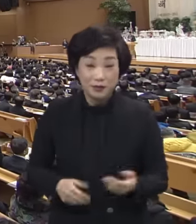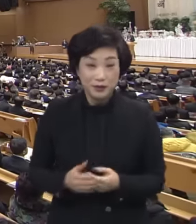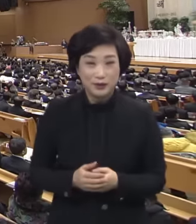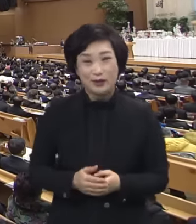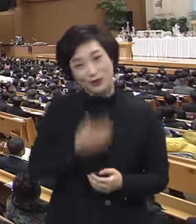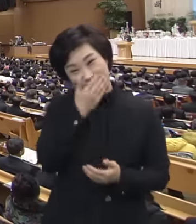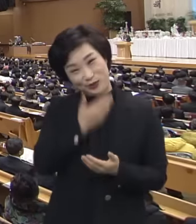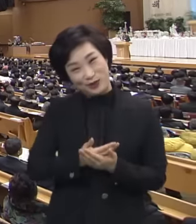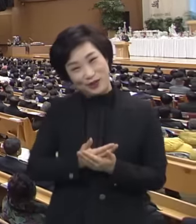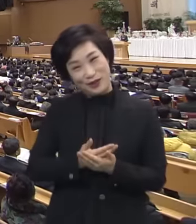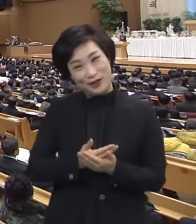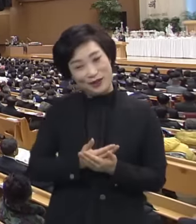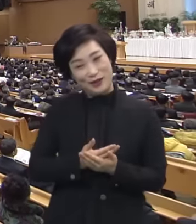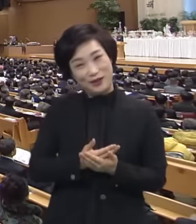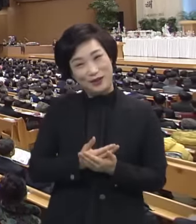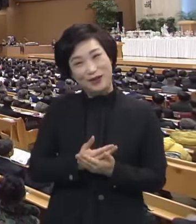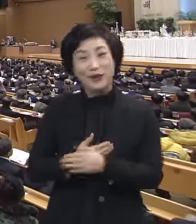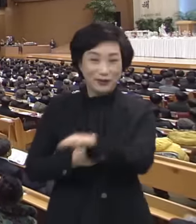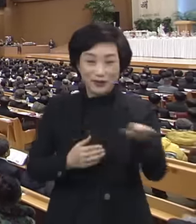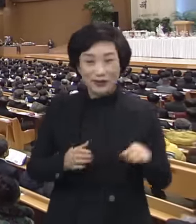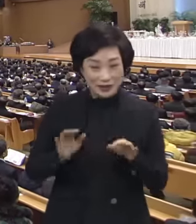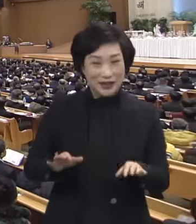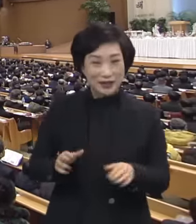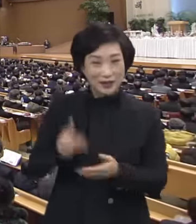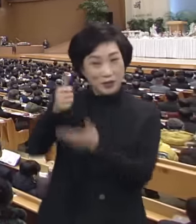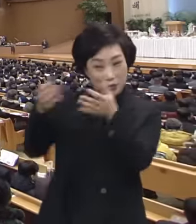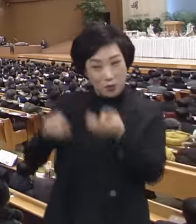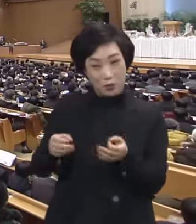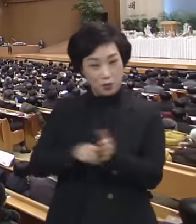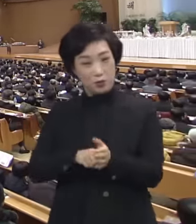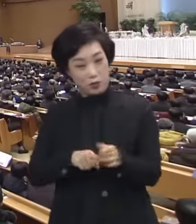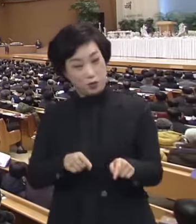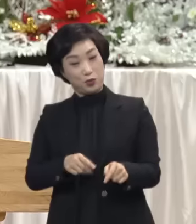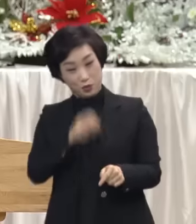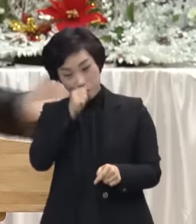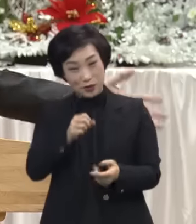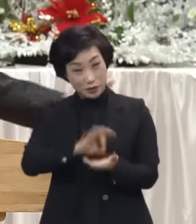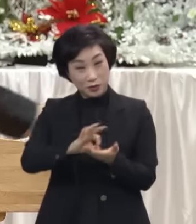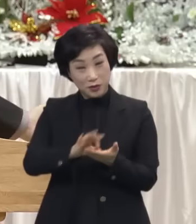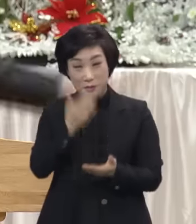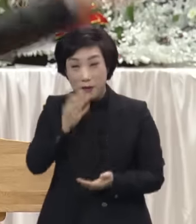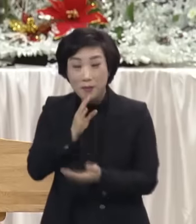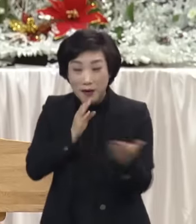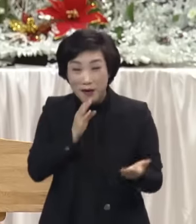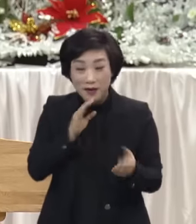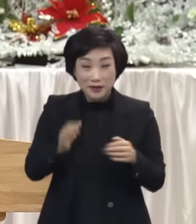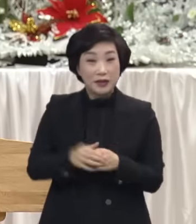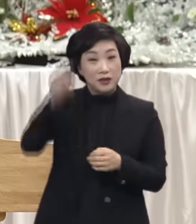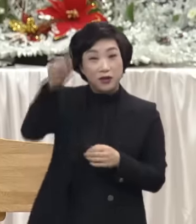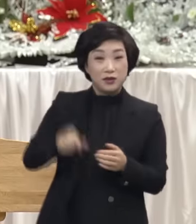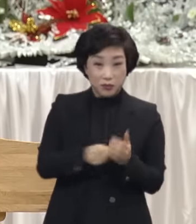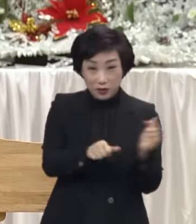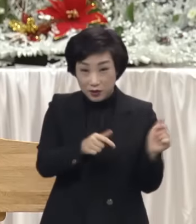얼마나 주님이 이런 사람을 믿고 쓰겠어요. 응? 이 천지의 모든